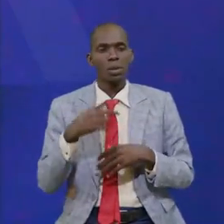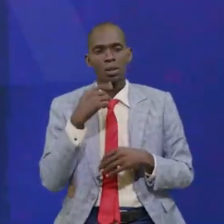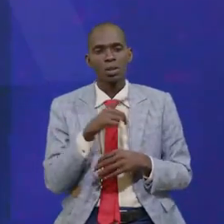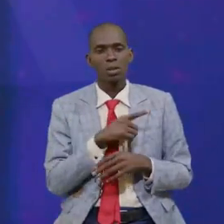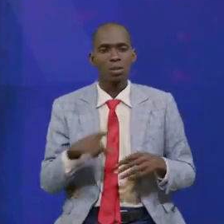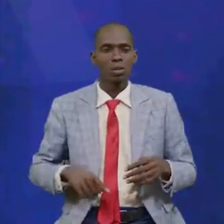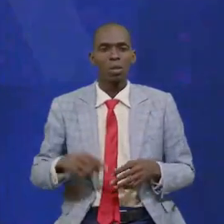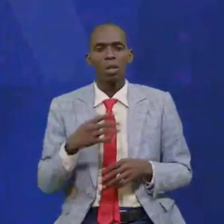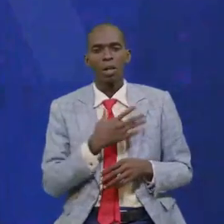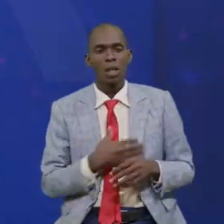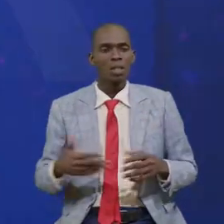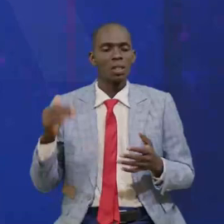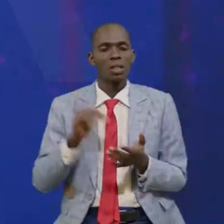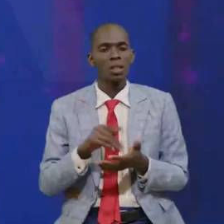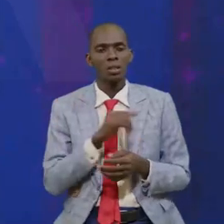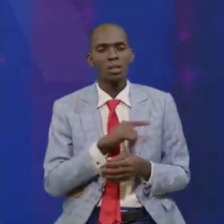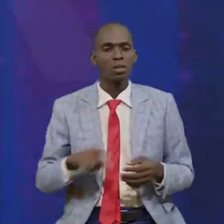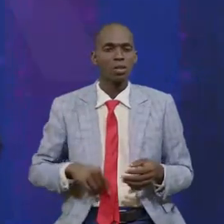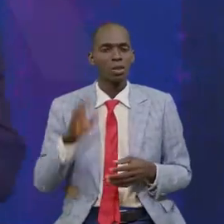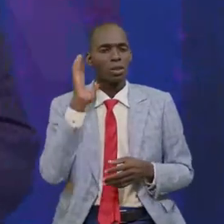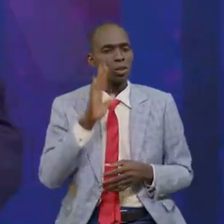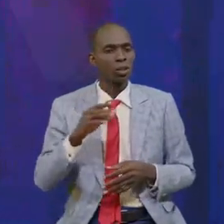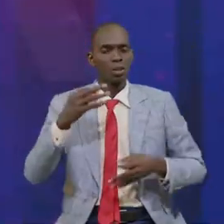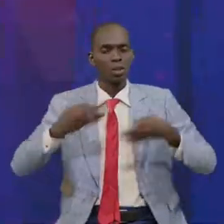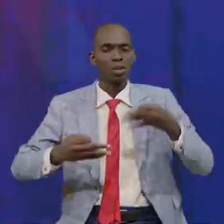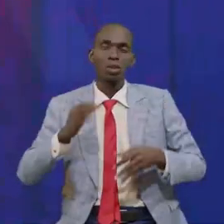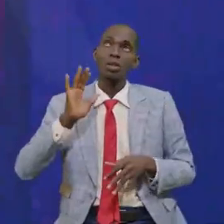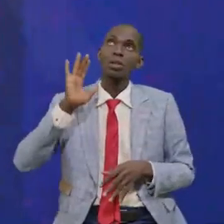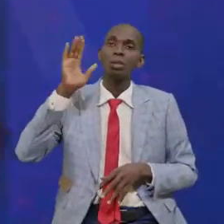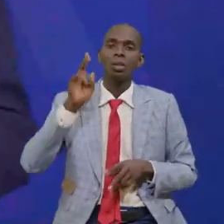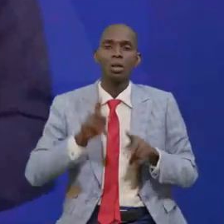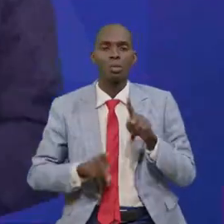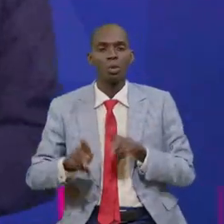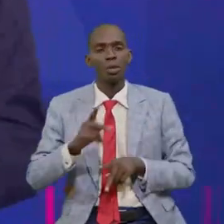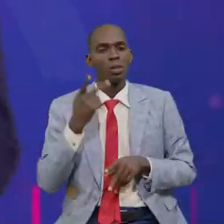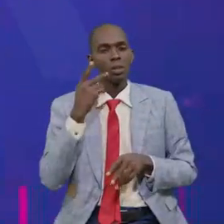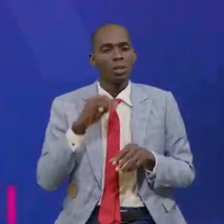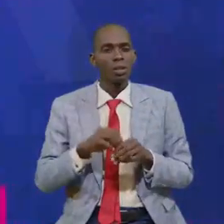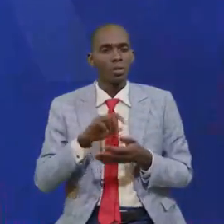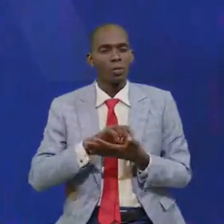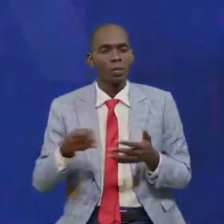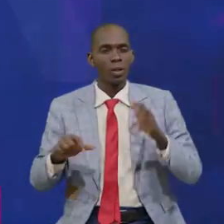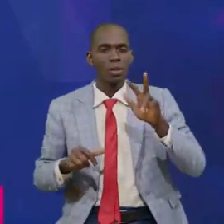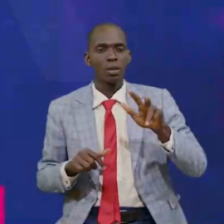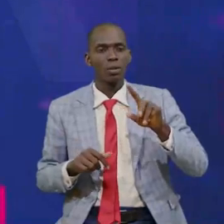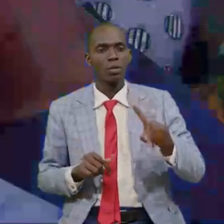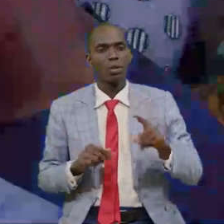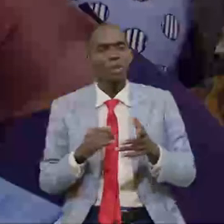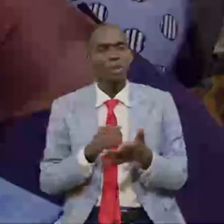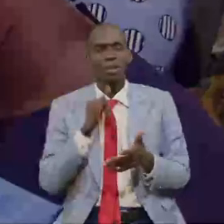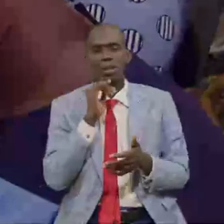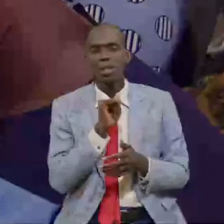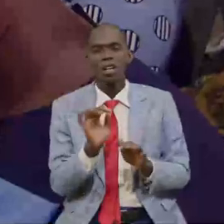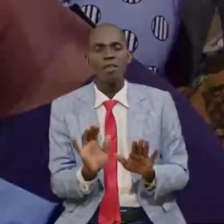Et encore le Seigneur jugera son peuple. Voyons le verset 31. Verset 31, c'est une chose